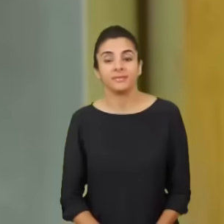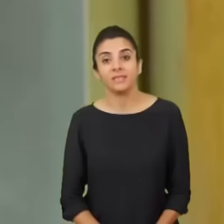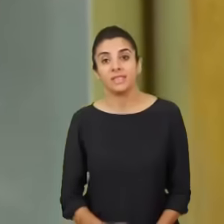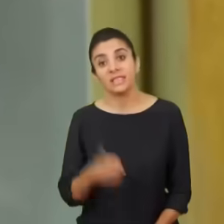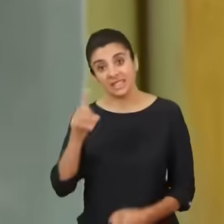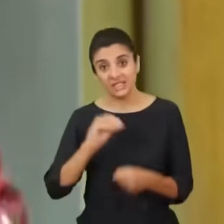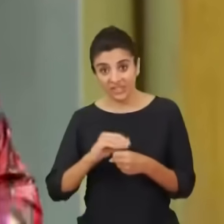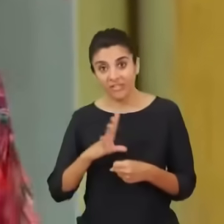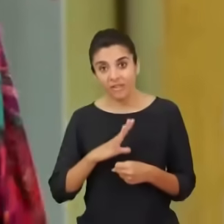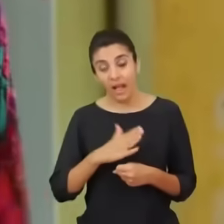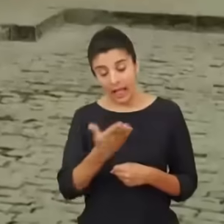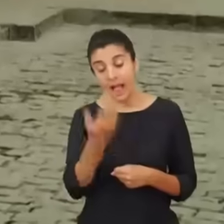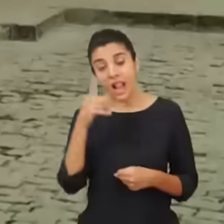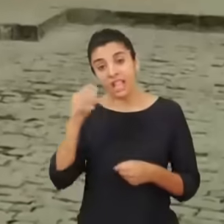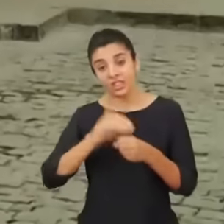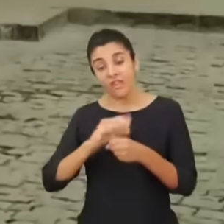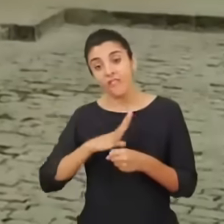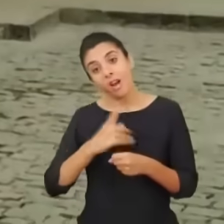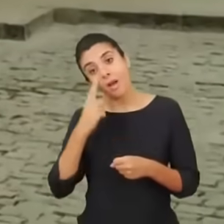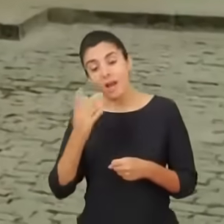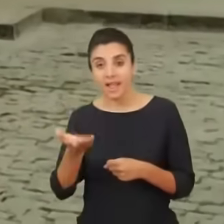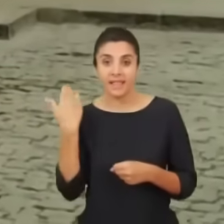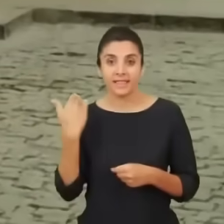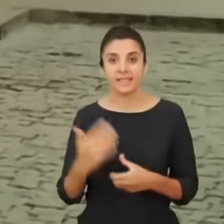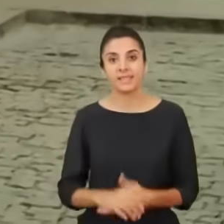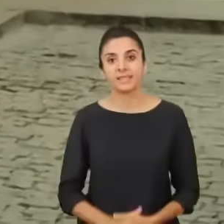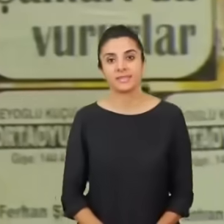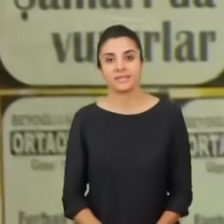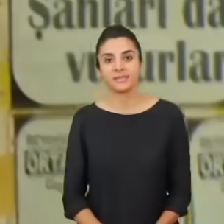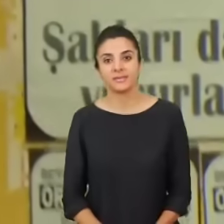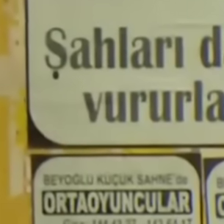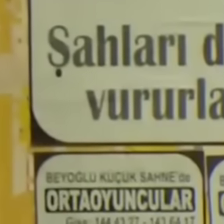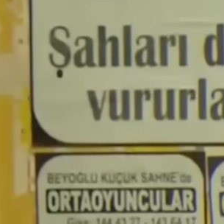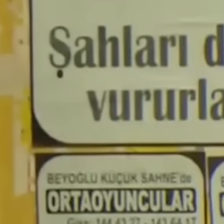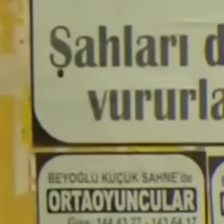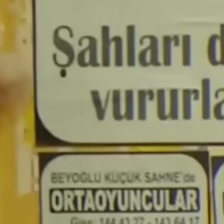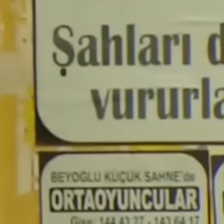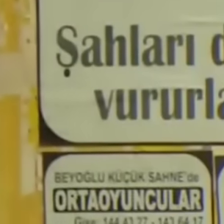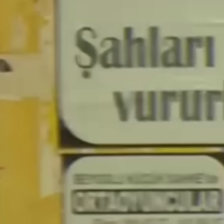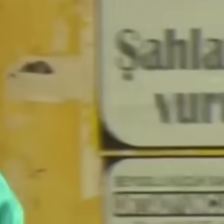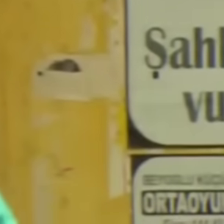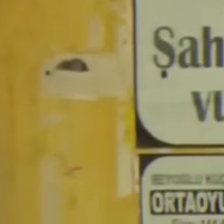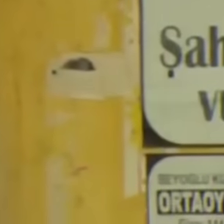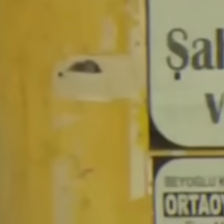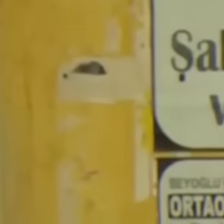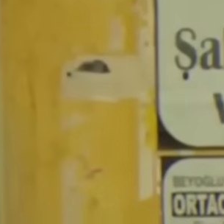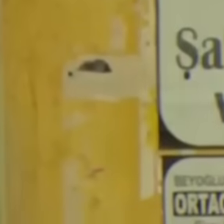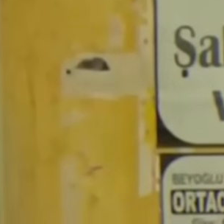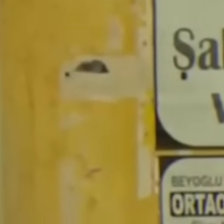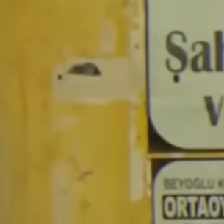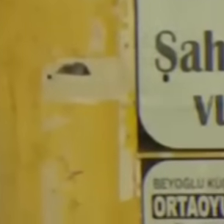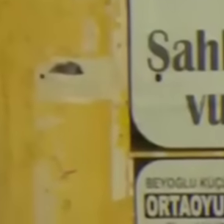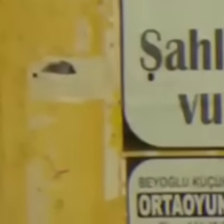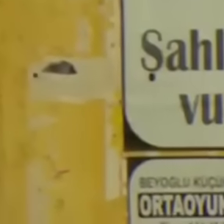İçeride mi? Gel ben sana yerini bir göstereyim. Tamam. Ergun kapıya geçip doğa görünmeye çalışarak etrafı kolladı. Nazlı